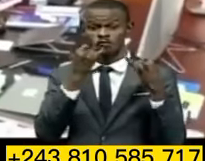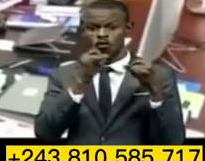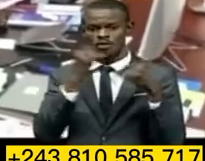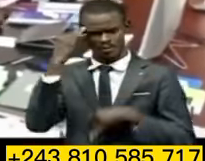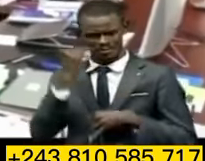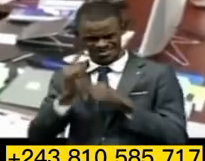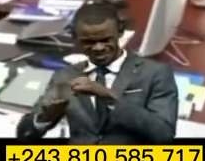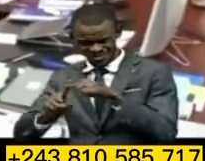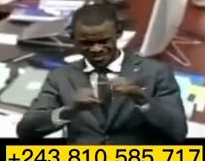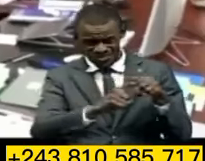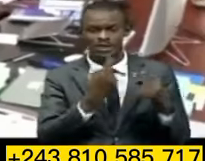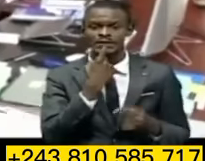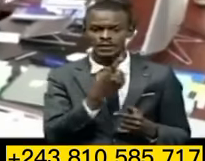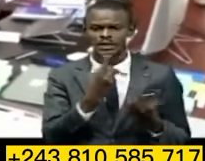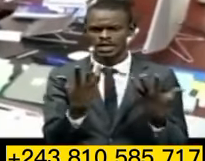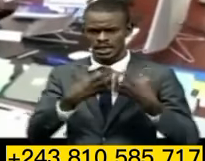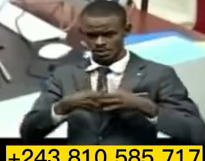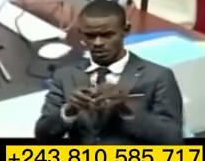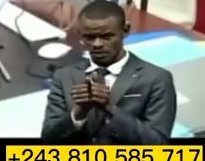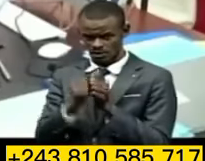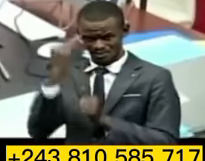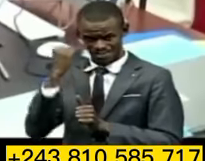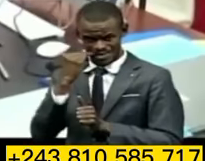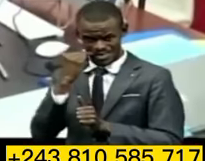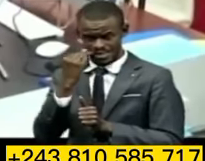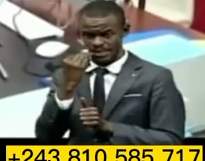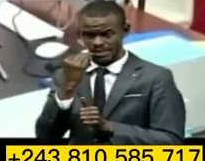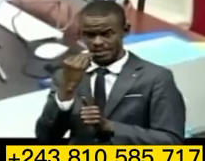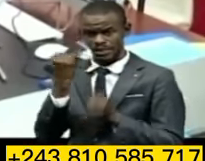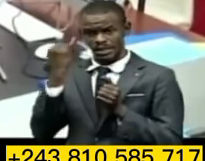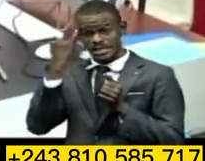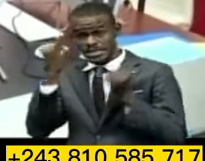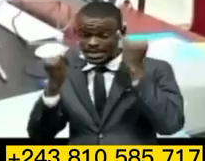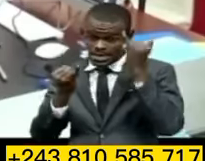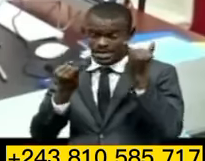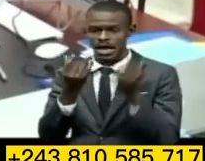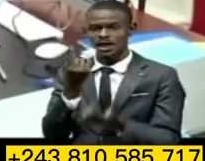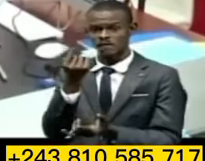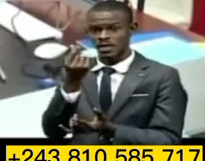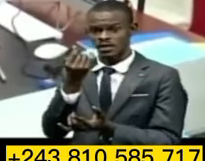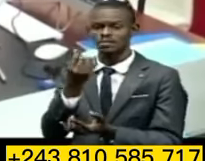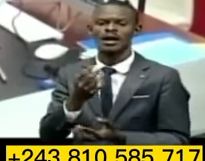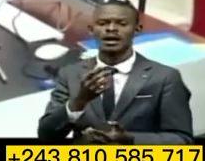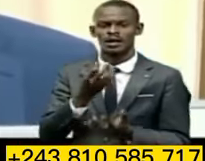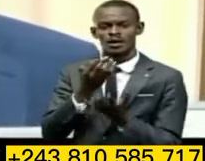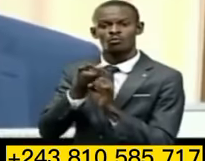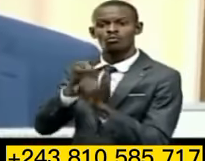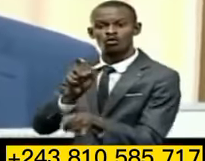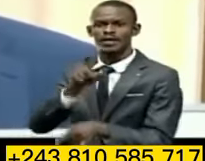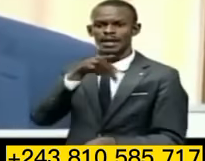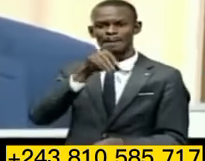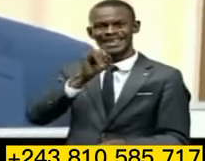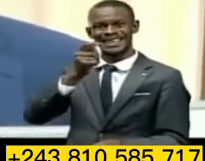cadre du projet de transport multimodal PTM financé par la Banque mondiale, la RVF avait bénéficié de l'acquisition des